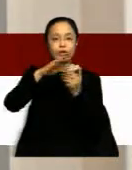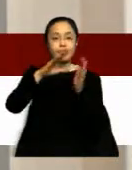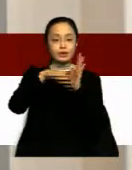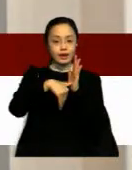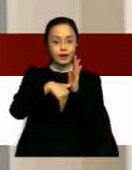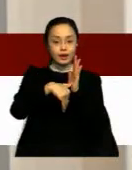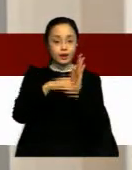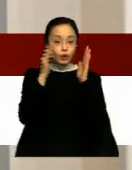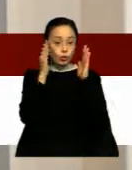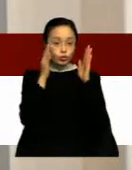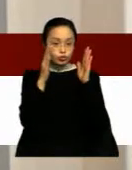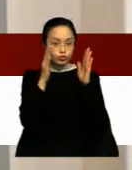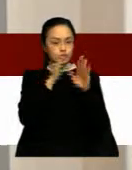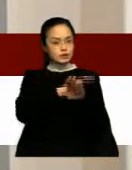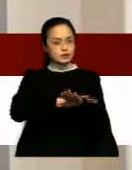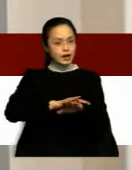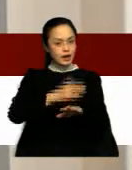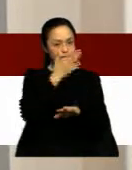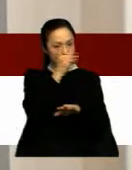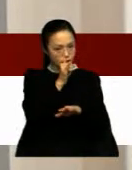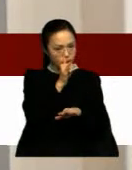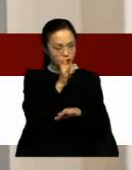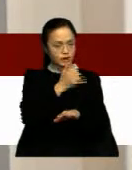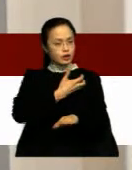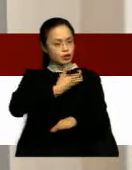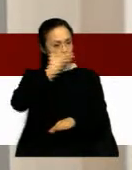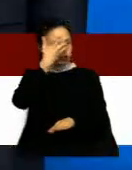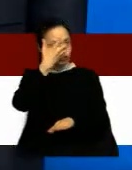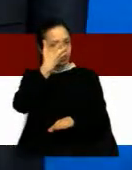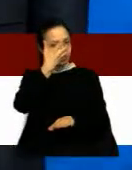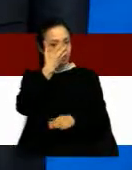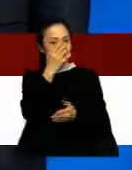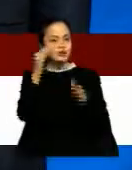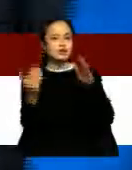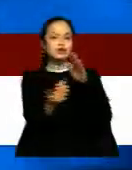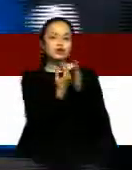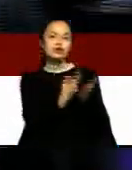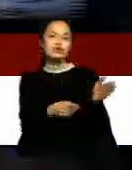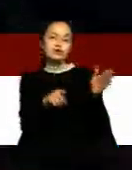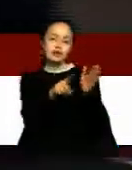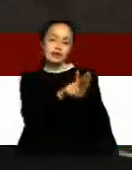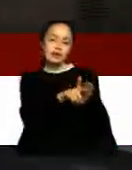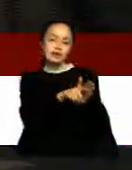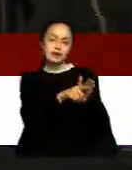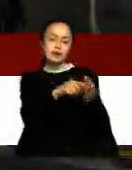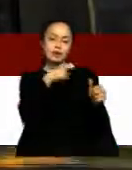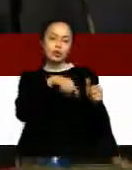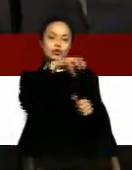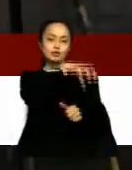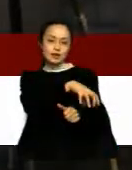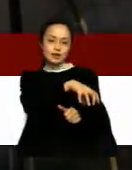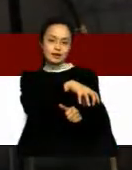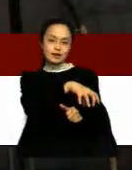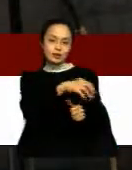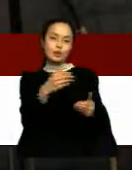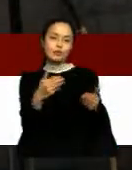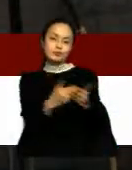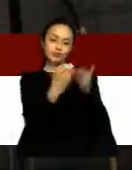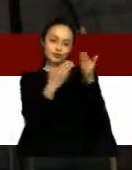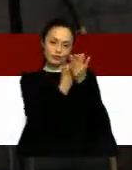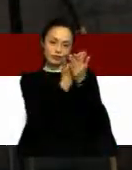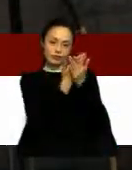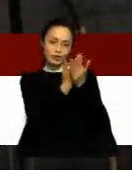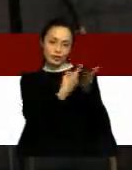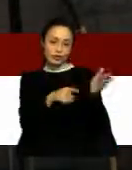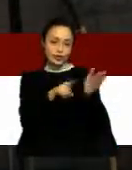쉽게 얘기하면 자기의 꿈을 펼칠 수 있는 리더 집에 교육장으로 업그레이드 시킨 겁니다 거기 오시면 또 우리